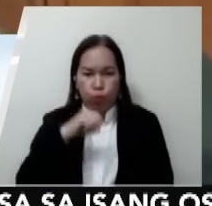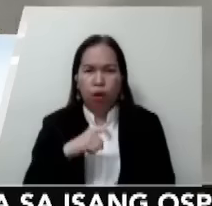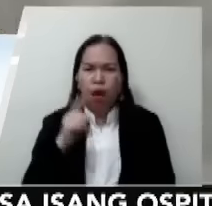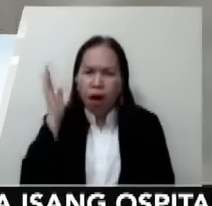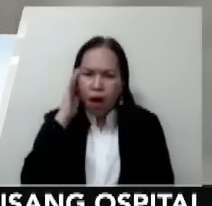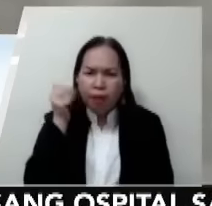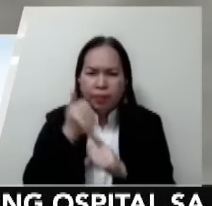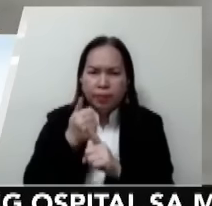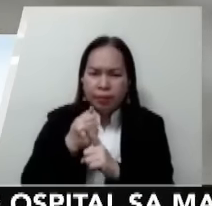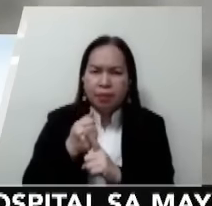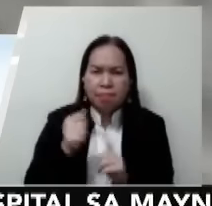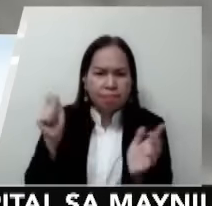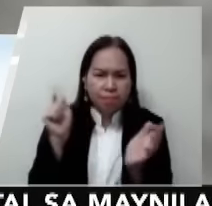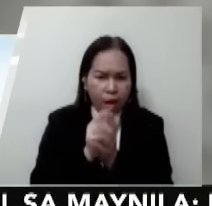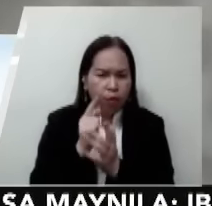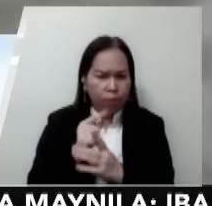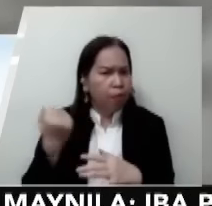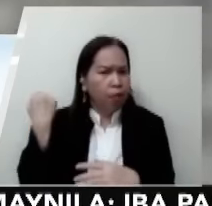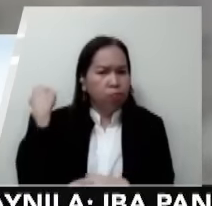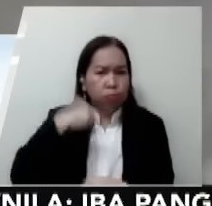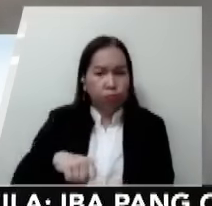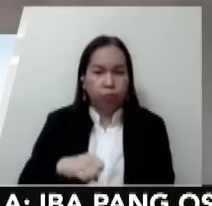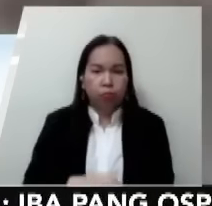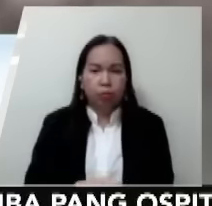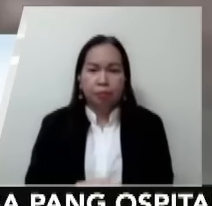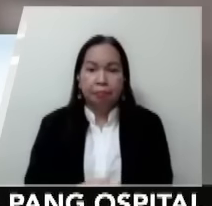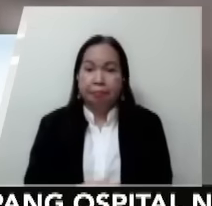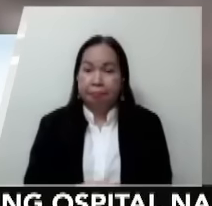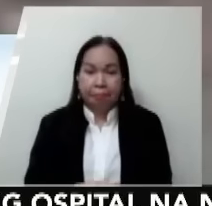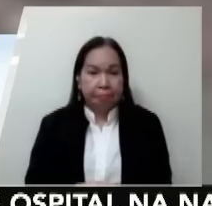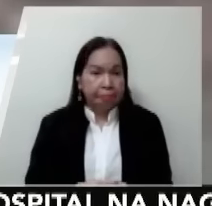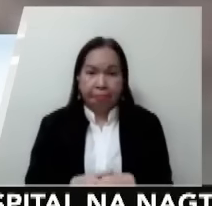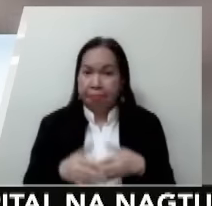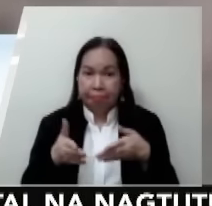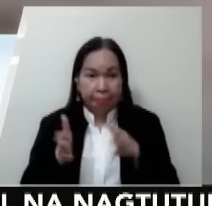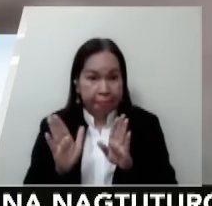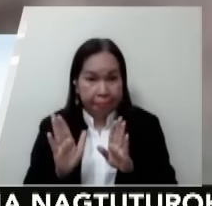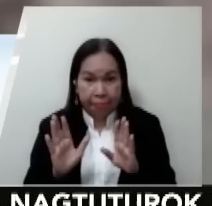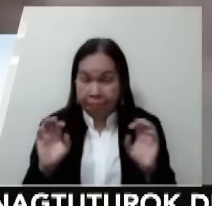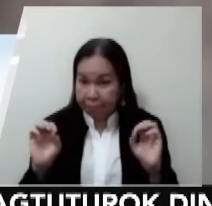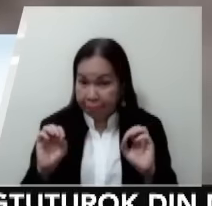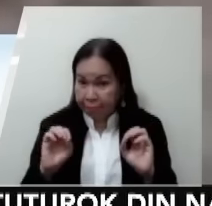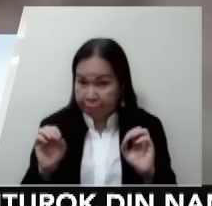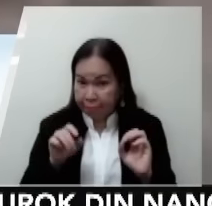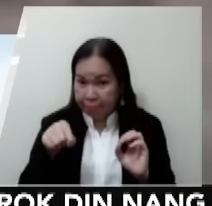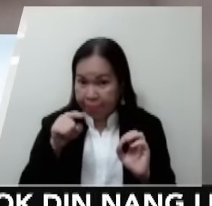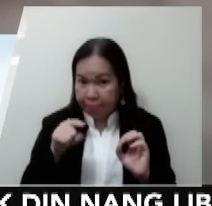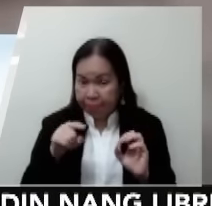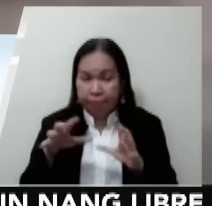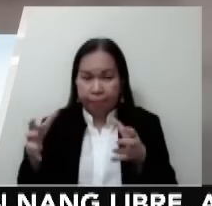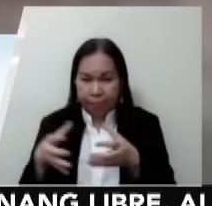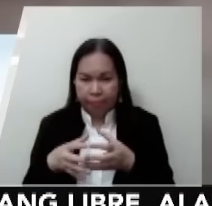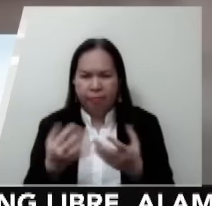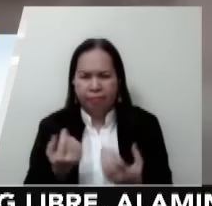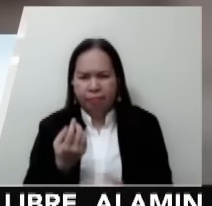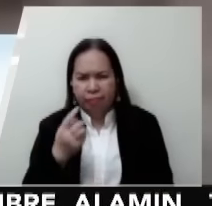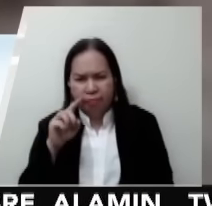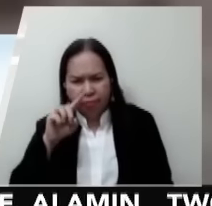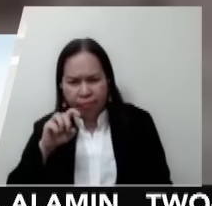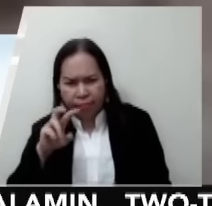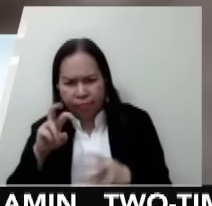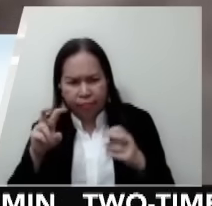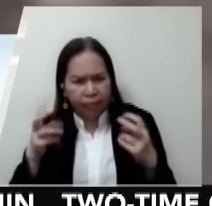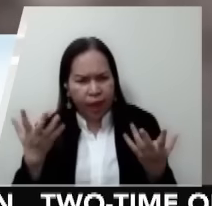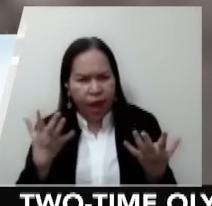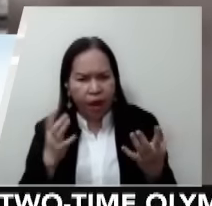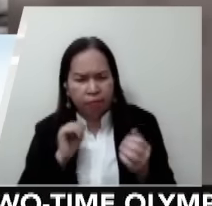pa rin sila. Walang permit o clearance na inilabas para sa ginawa ng grupo. Inaalam na rin kung saang bahagi ng probinsya dumaan ang grupo